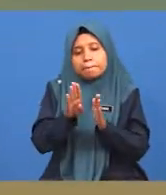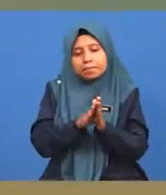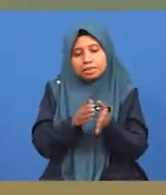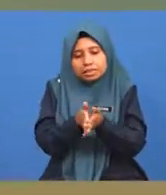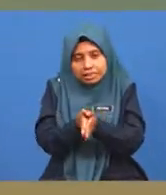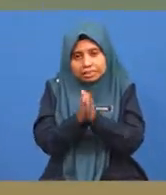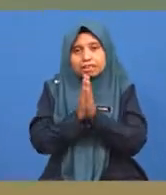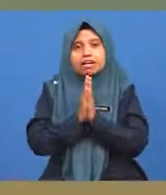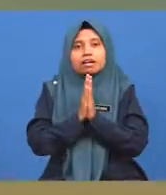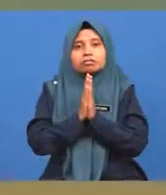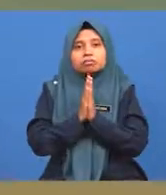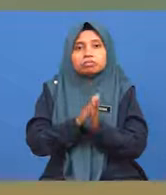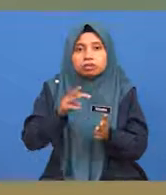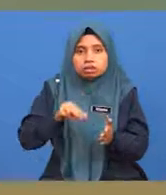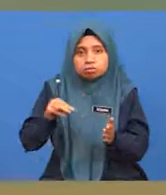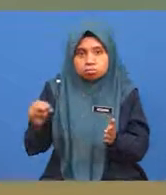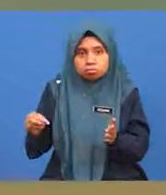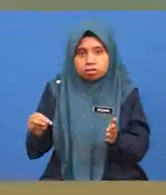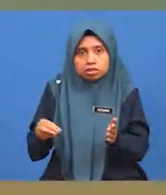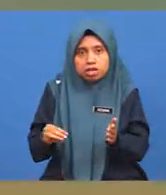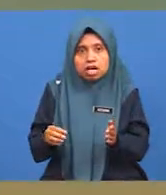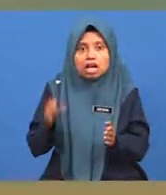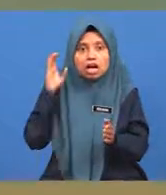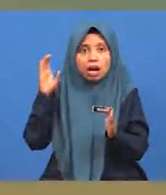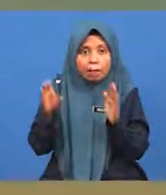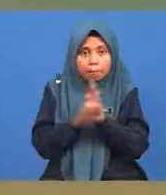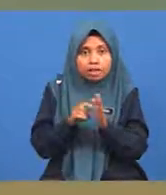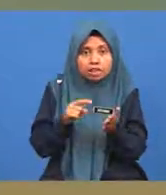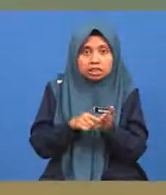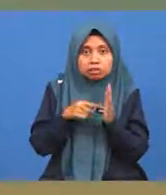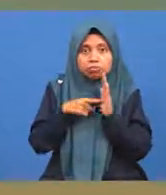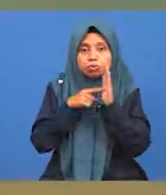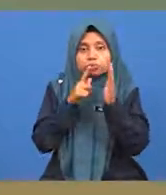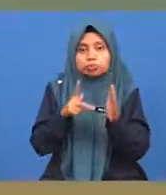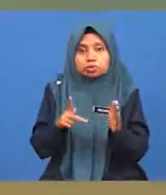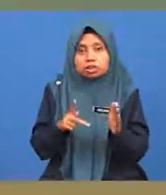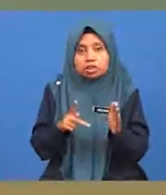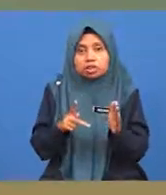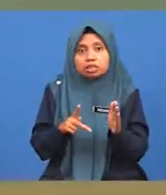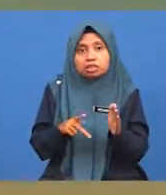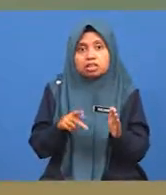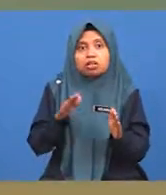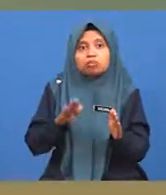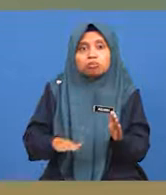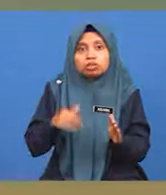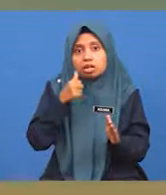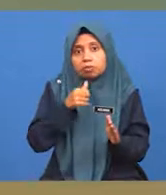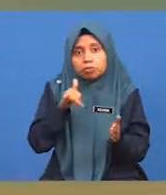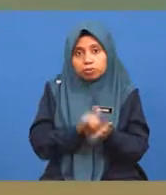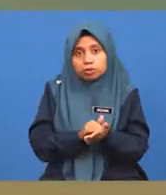Bersalam. Murid-murid, gambar ini menunjukkan budak perempuan